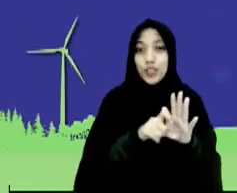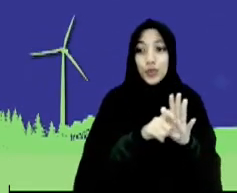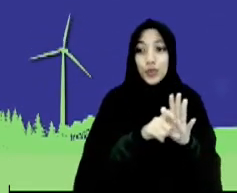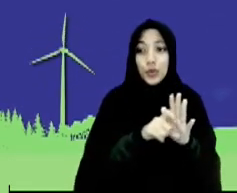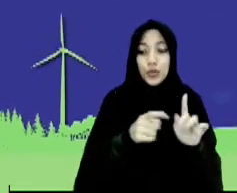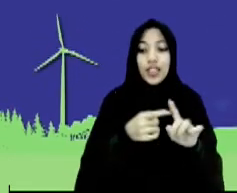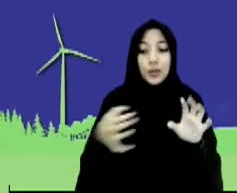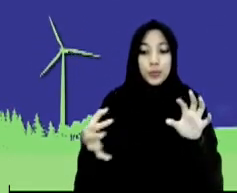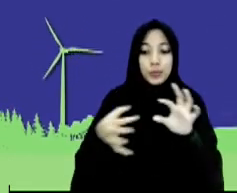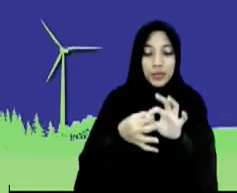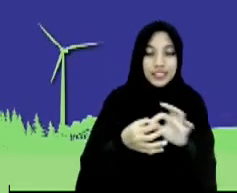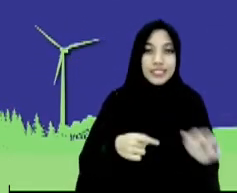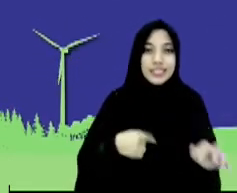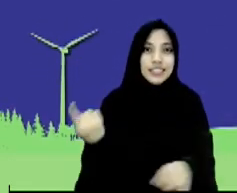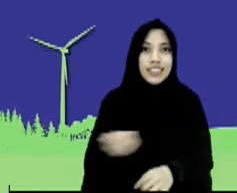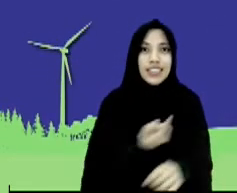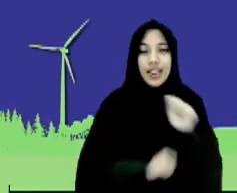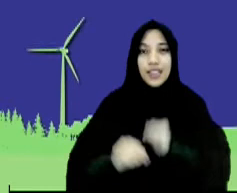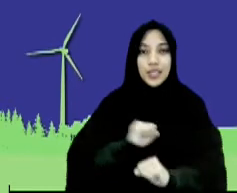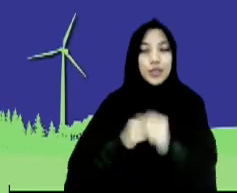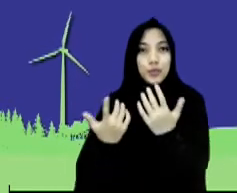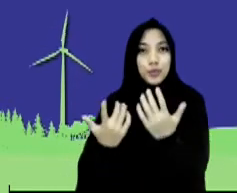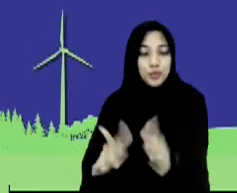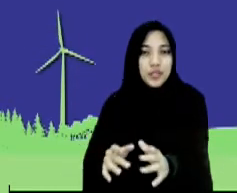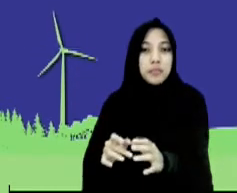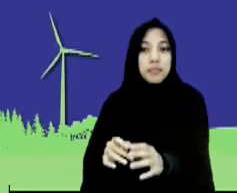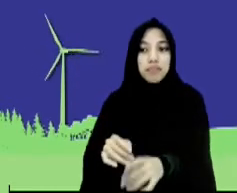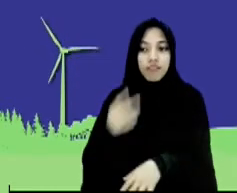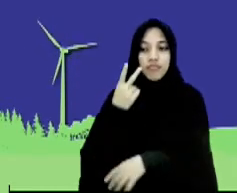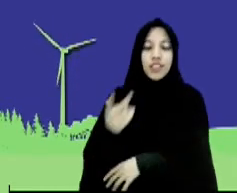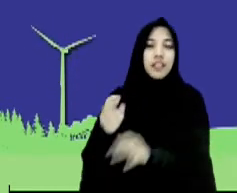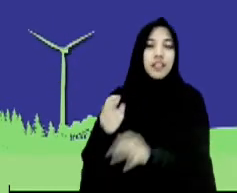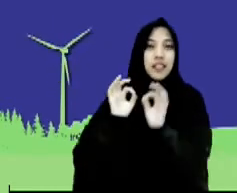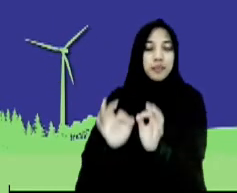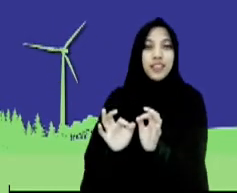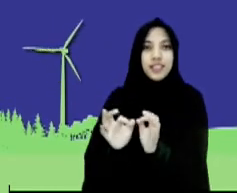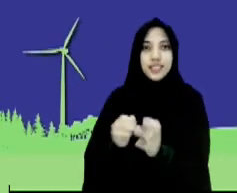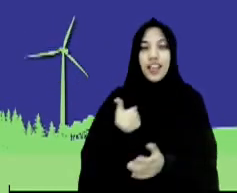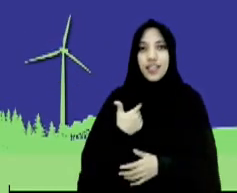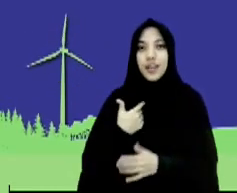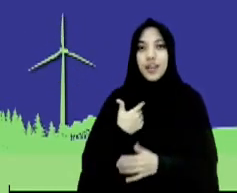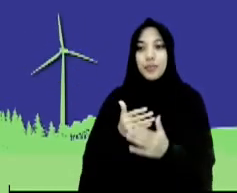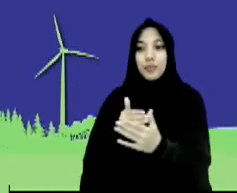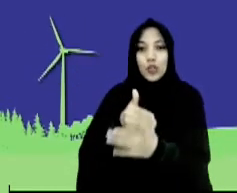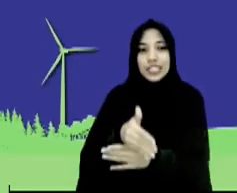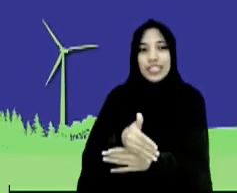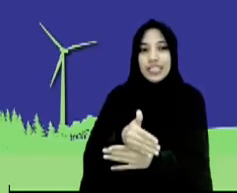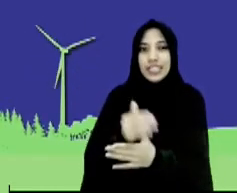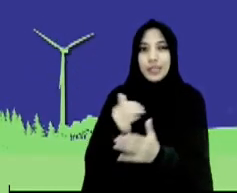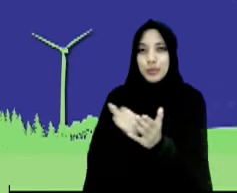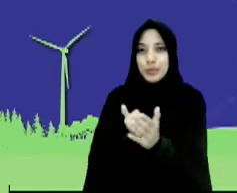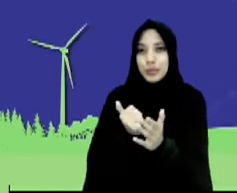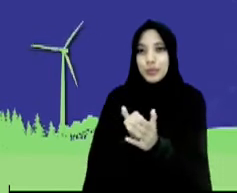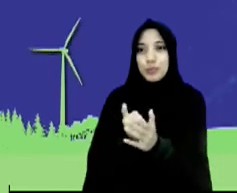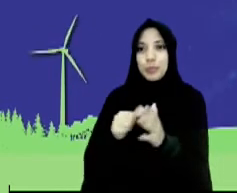yang yang kita lakukan pada saat kita melihat apa sih What kind of Project yang memang akan